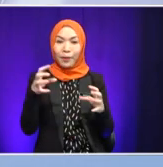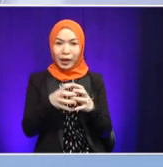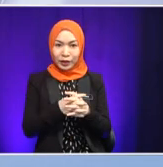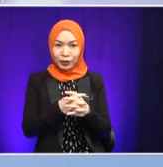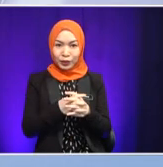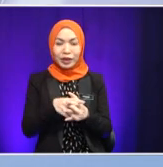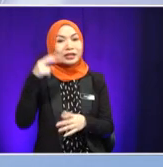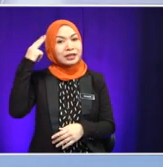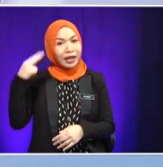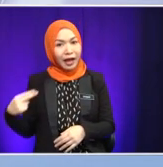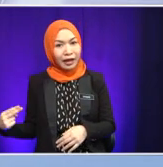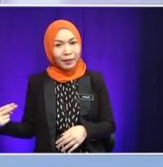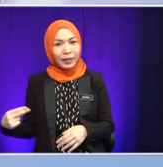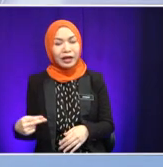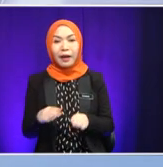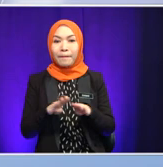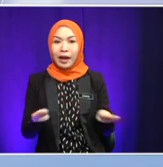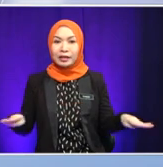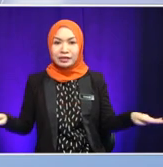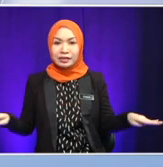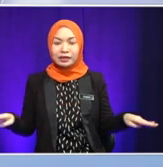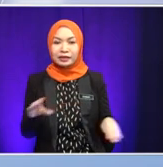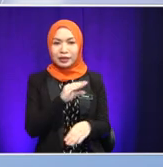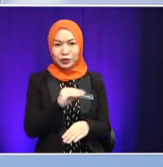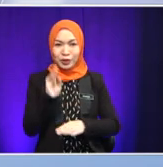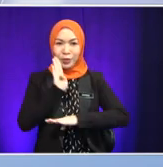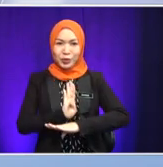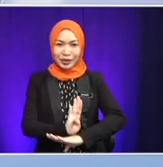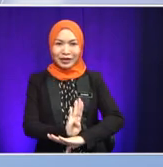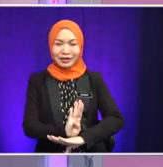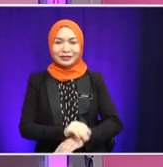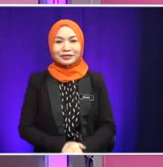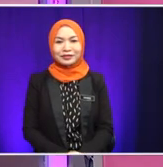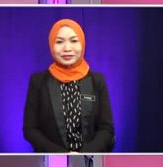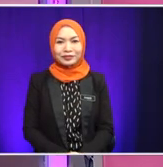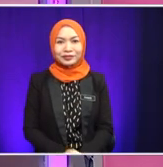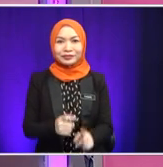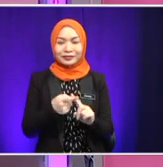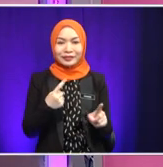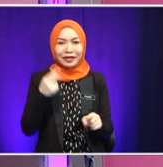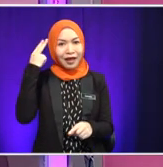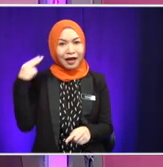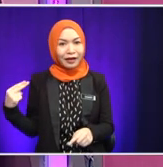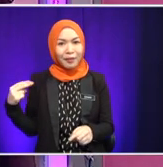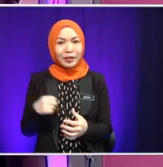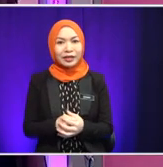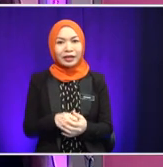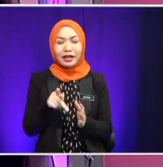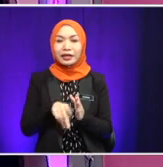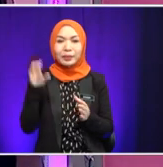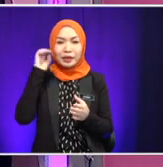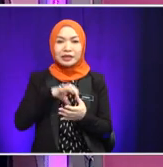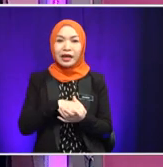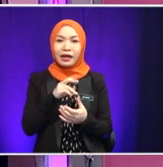Bahasa dari bangsa dan juga budaya Oke jadi agama atau kepercayaan kita nampak ya Bagaimana contohnya